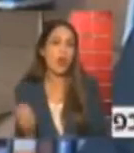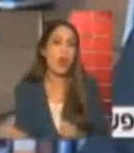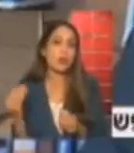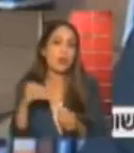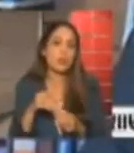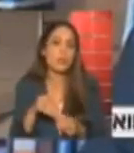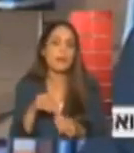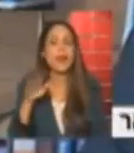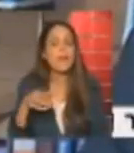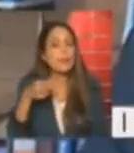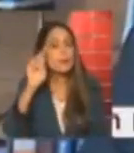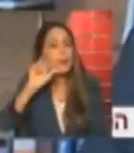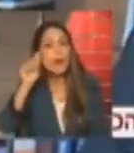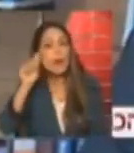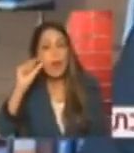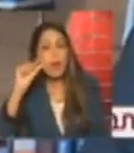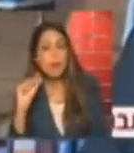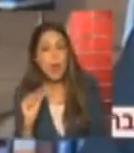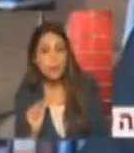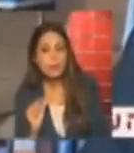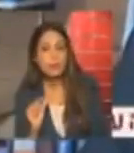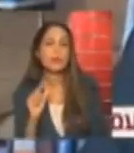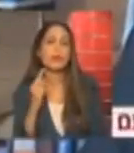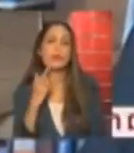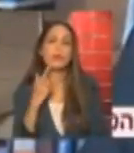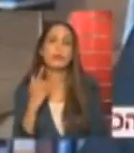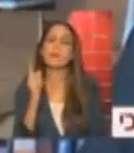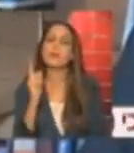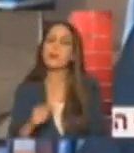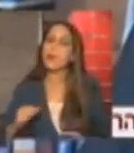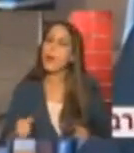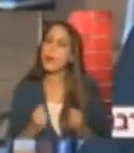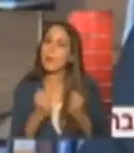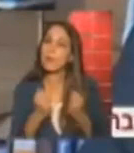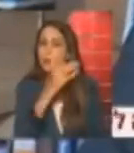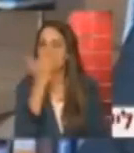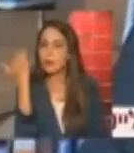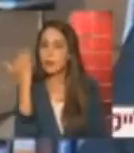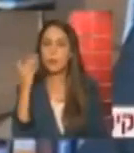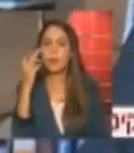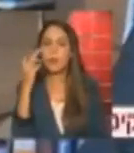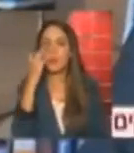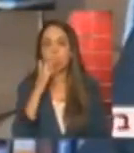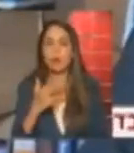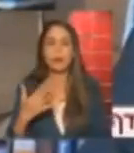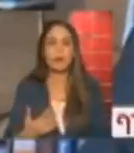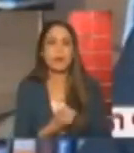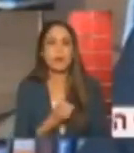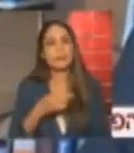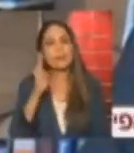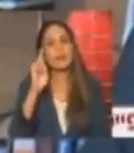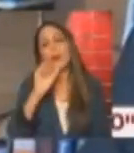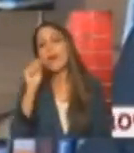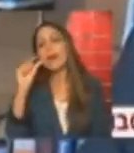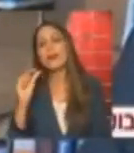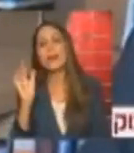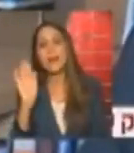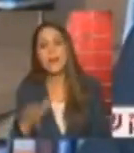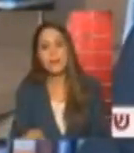אם הסיכוי הוא קטן ביותר, צריך לעשות הכל כדי לנסות להגיע לסיכוי אפילו הקטן